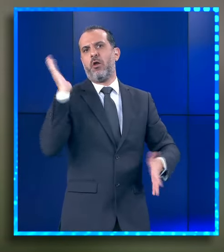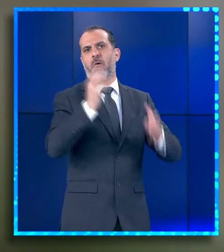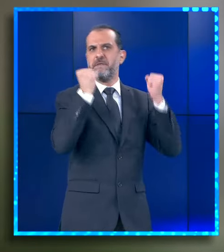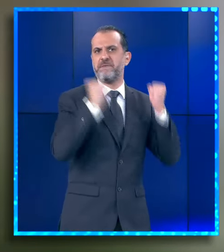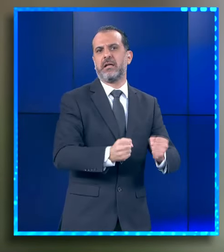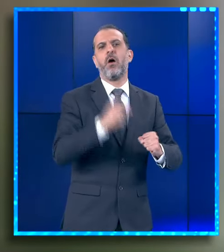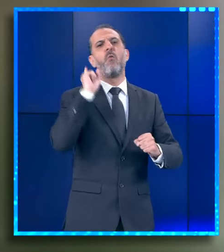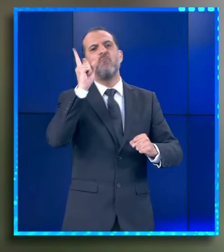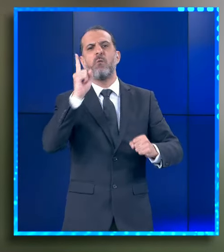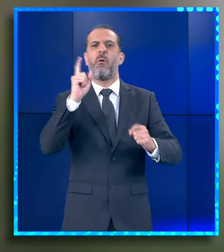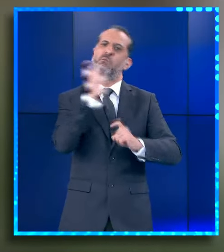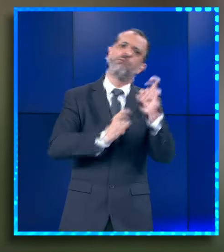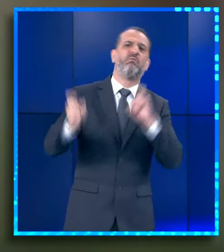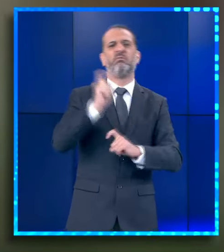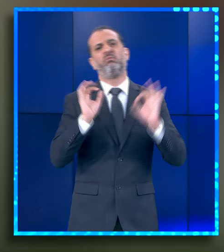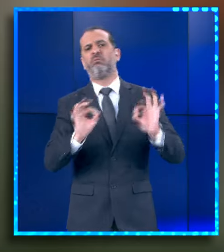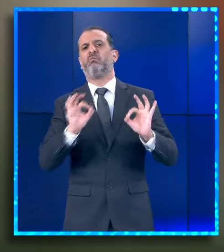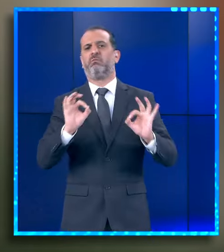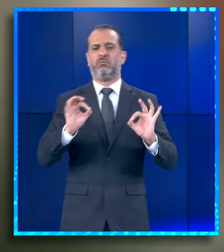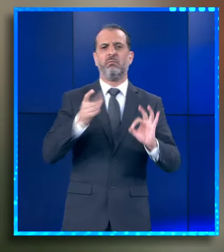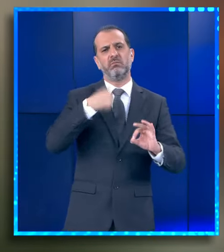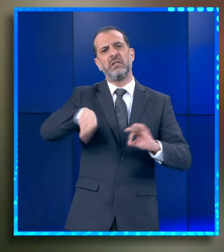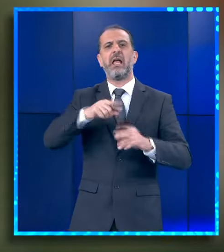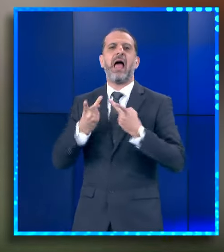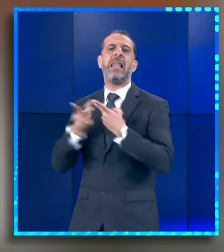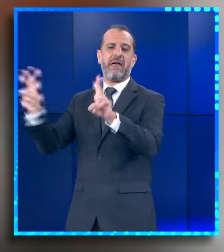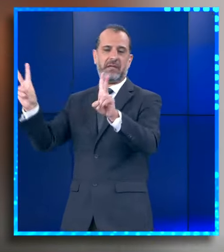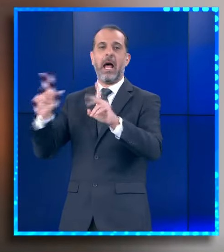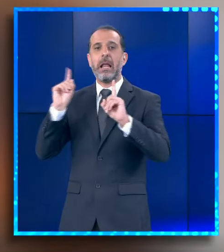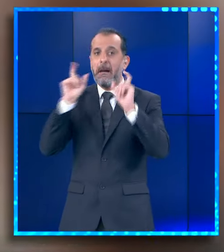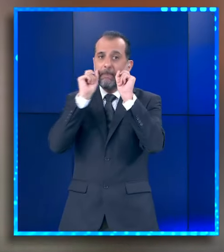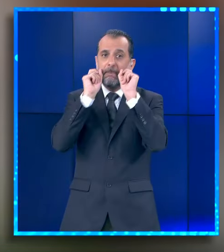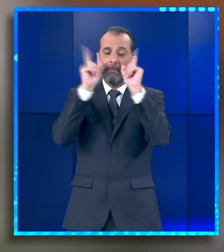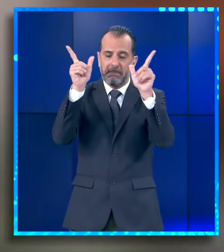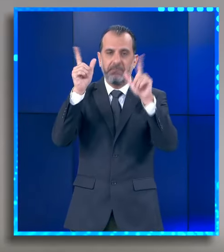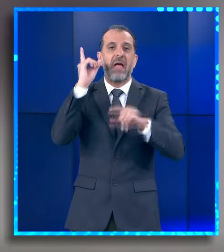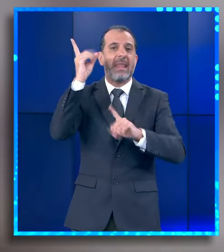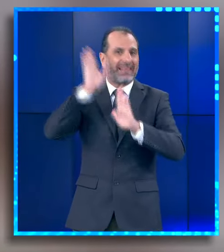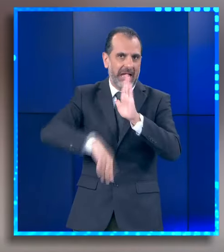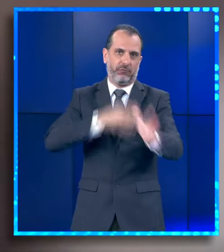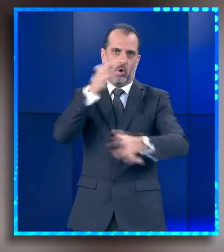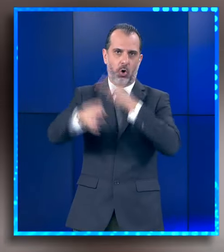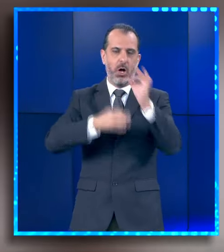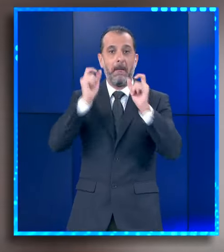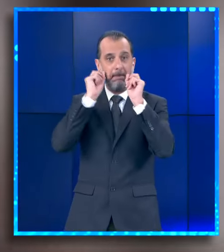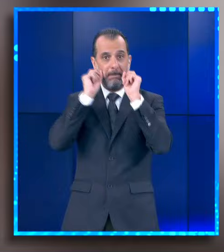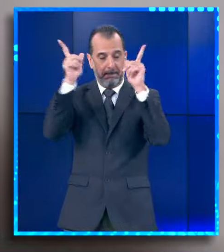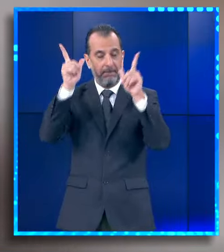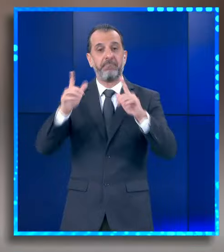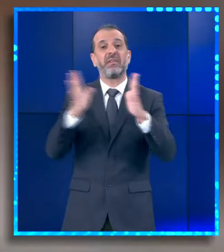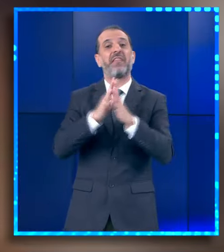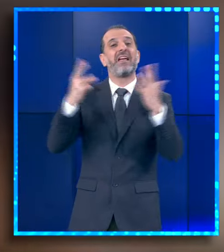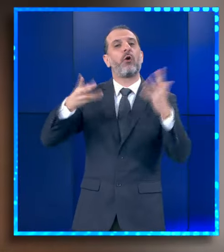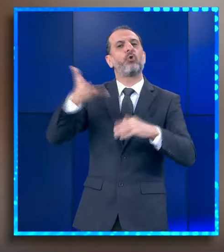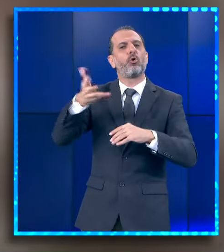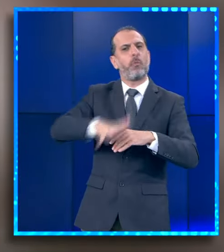παρά μόνο να λύσουν τη διαφορά τους και αφαιρέθηκαν ελεύθεροι. Αυτό που προκαλεί εντύπωση, και κλείνω με αυτό, Ράνια, είναι εντοπίσαμε εμείς 18χρονους